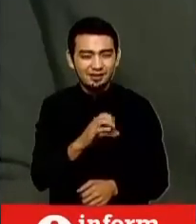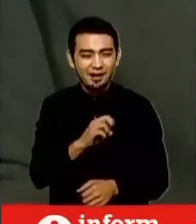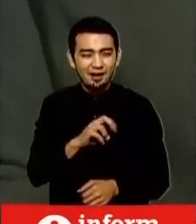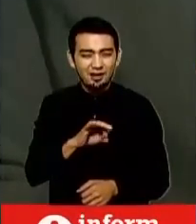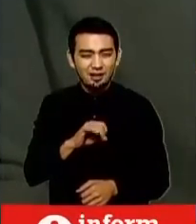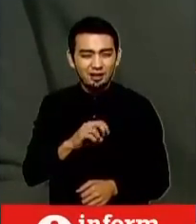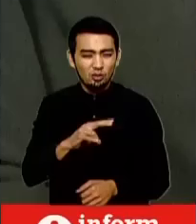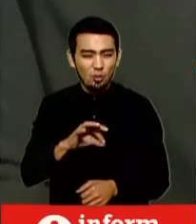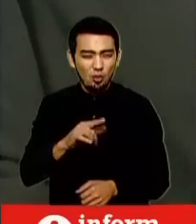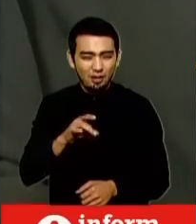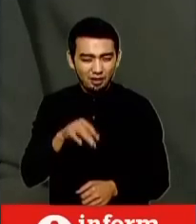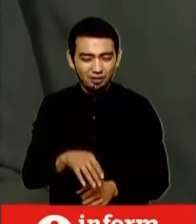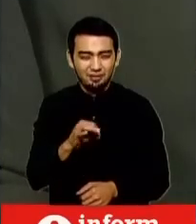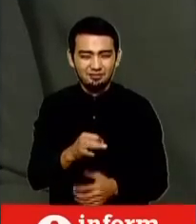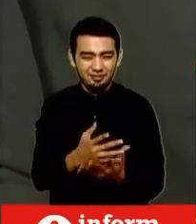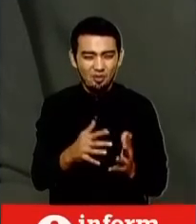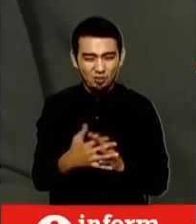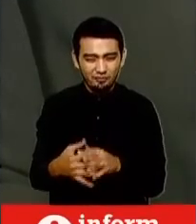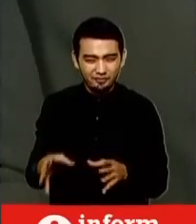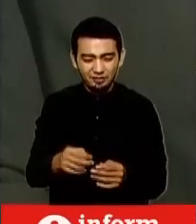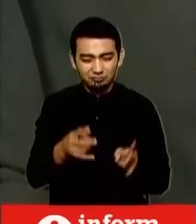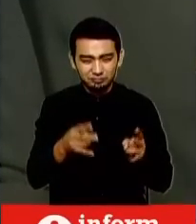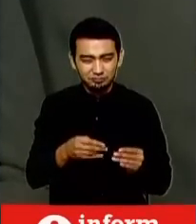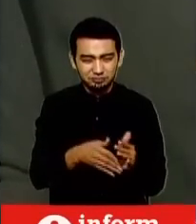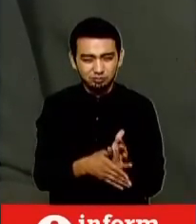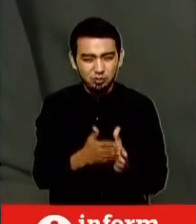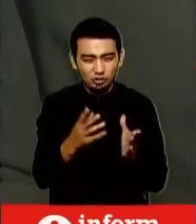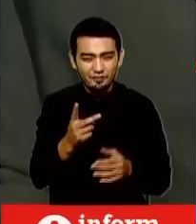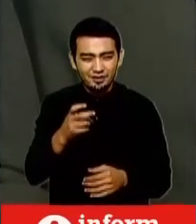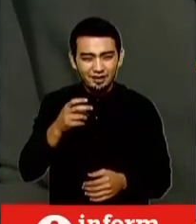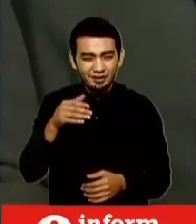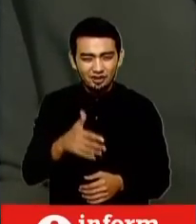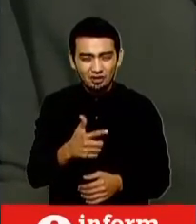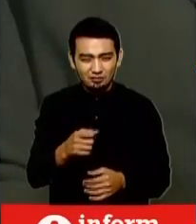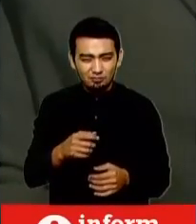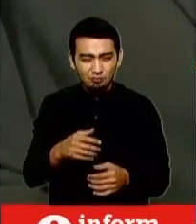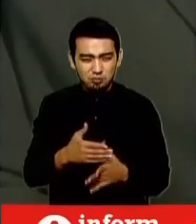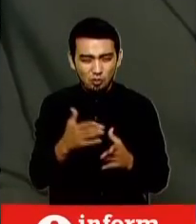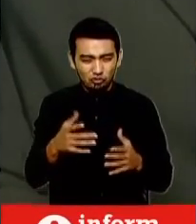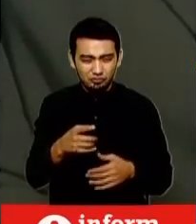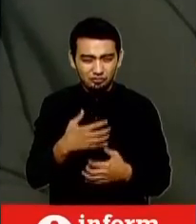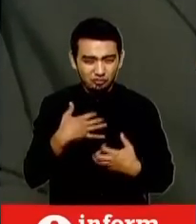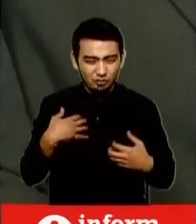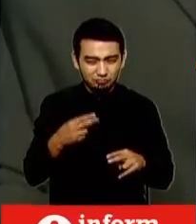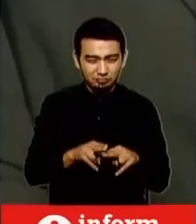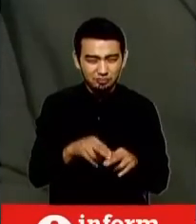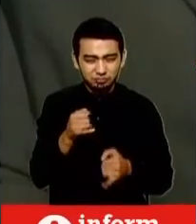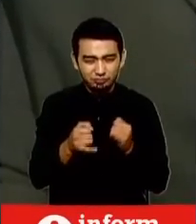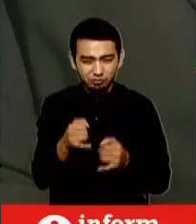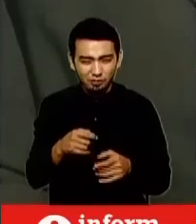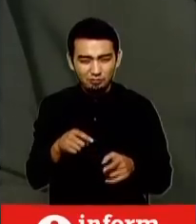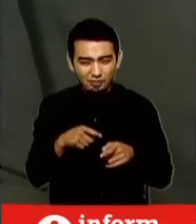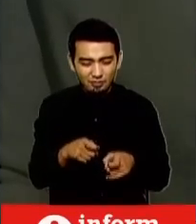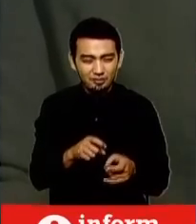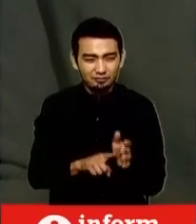шығынға ұшырағандарын айтады. Қазір өңірде 200 мыңнан артық ақбөкен алқаптарда ойқастап жүрген көрінеді. Оған қоса қазір